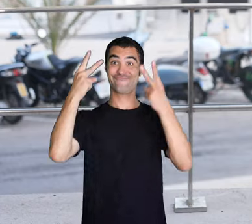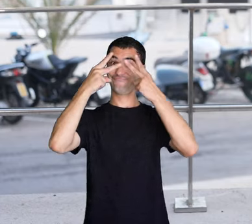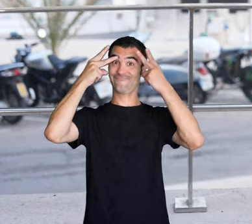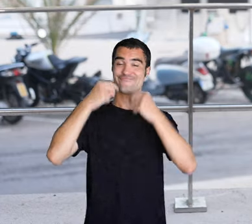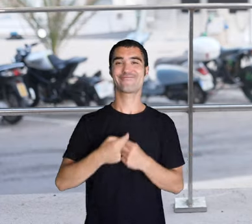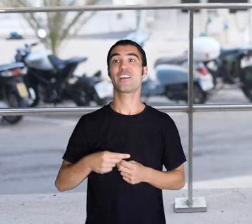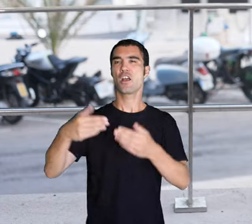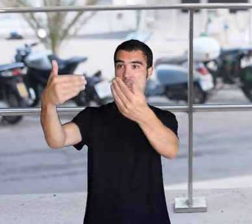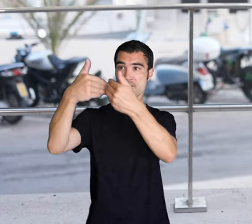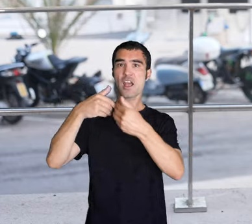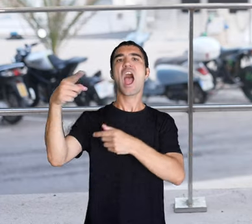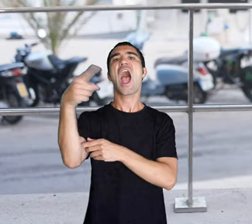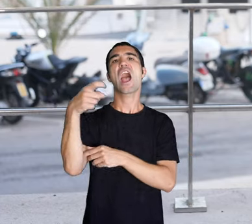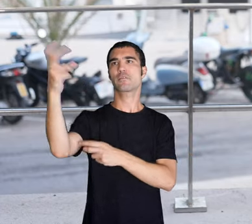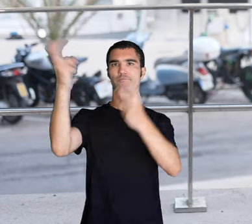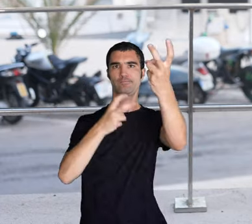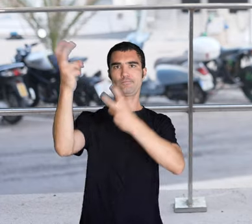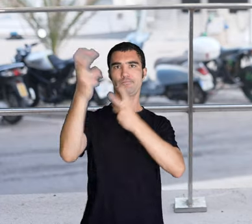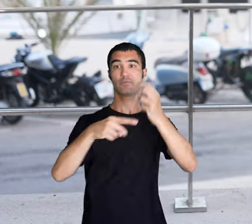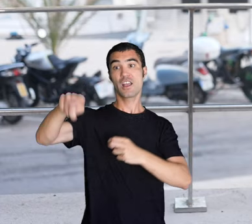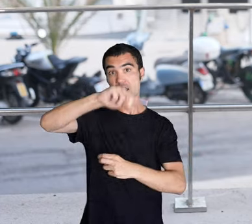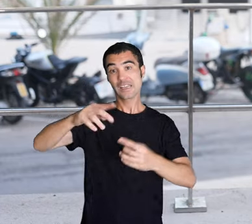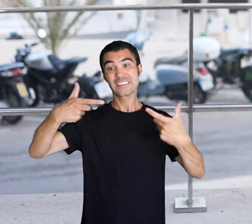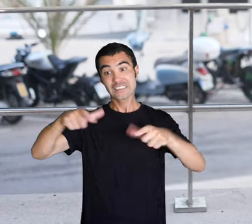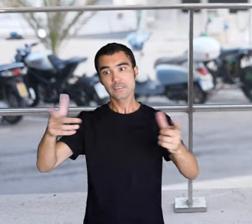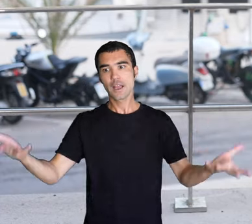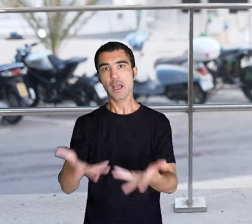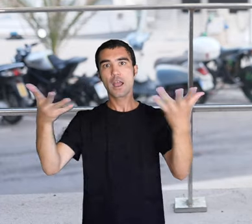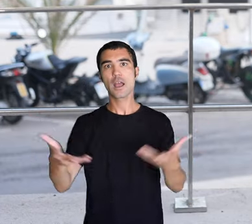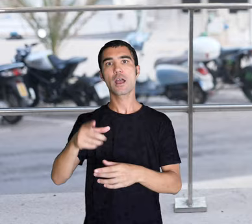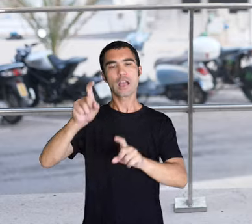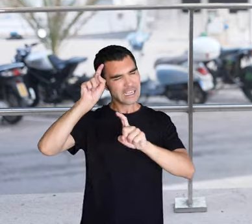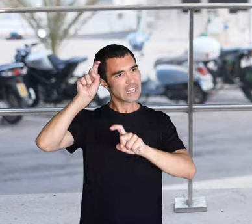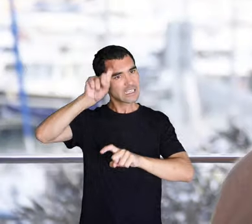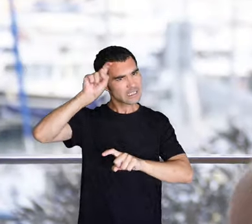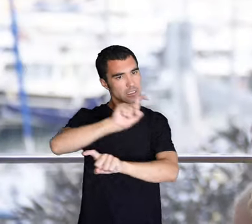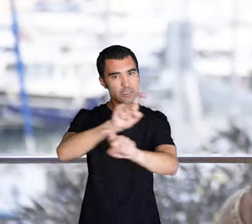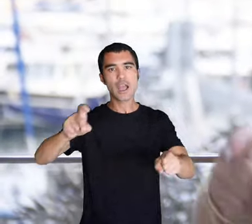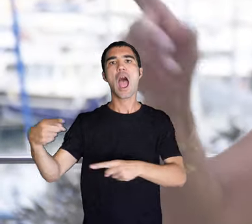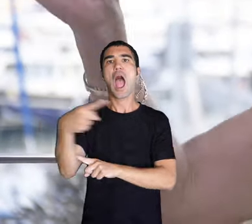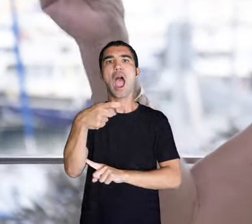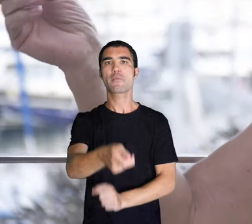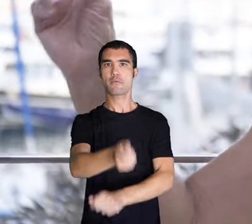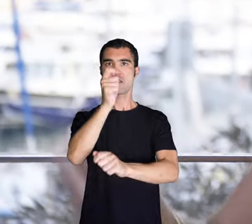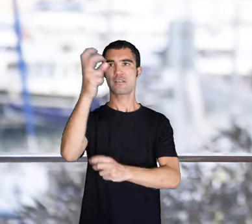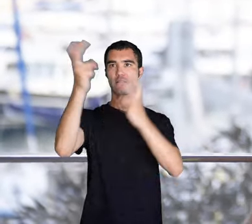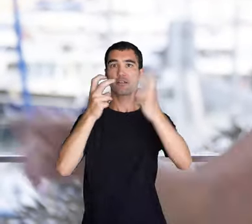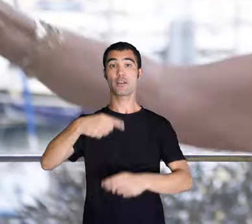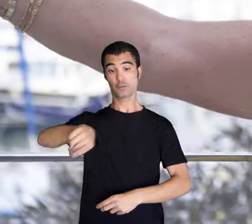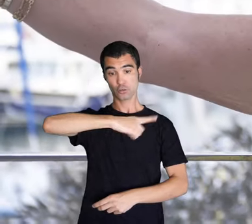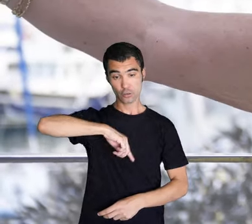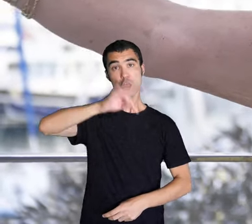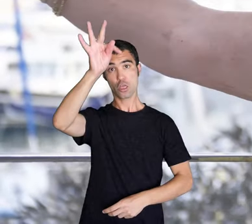venien a les barques que pescaven gamba, perquè hi van ser els promotors que van venir aquí a ensenyar la gamba. Els diumenges anàvem a